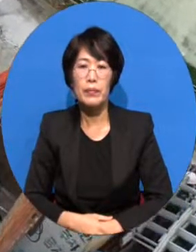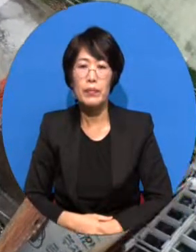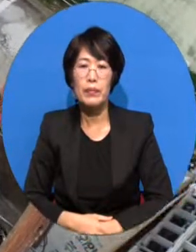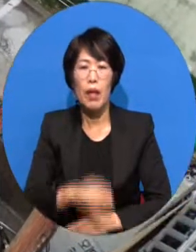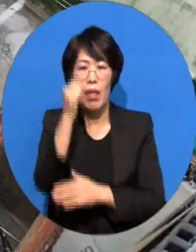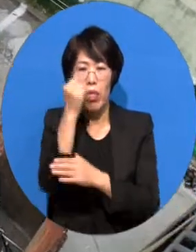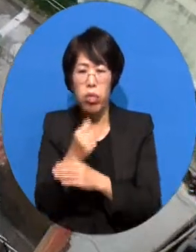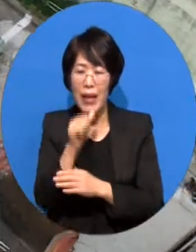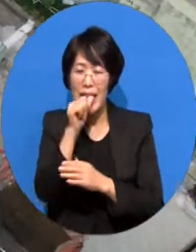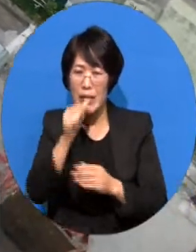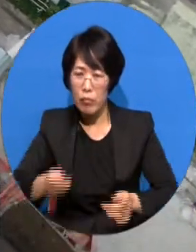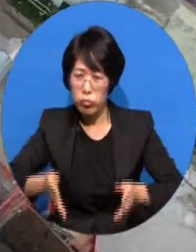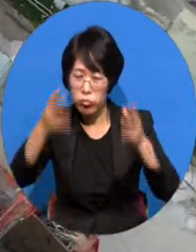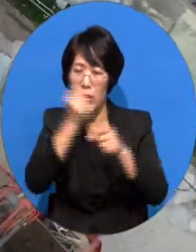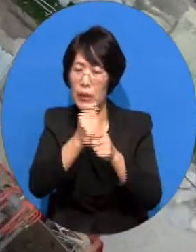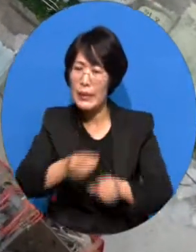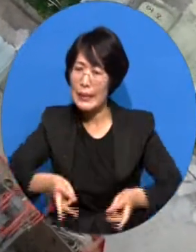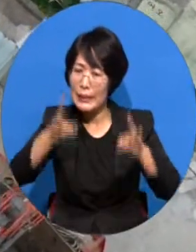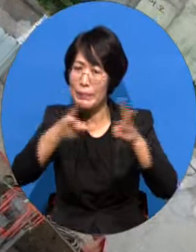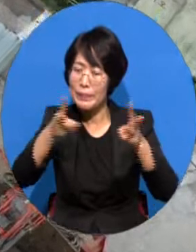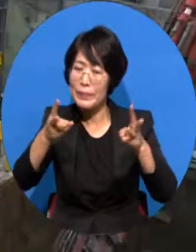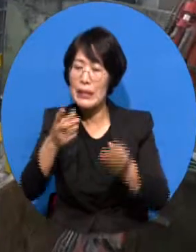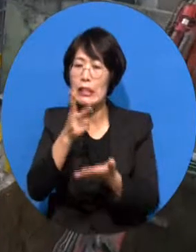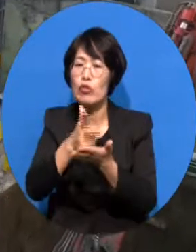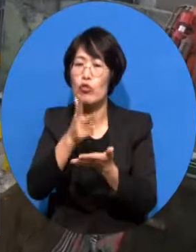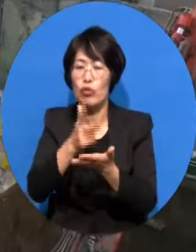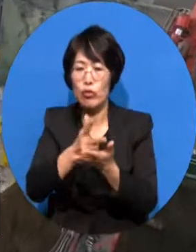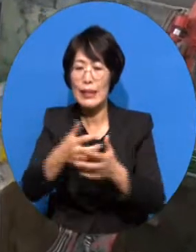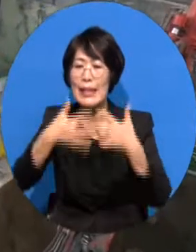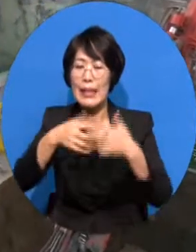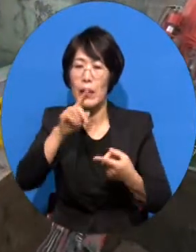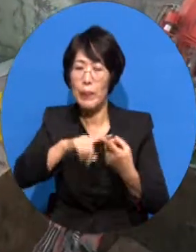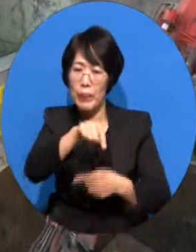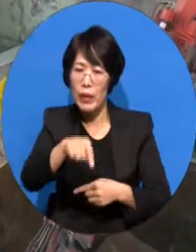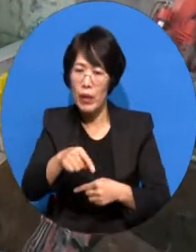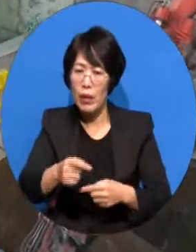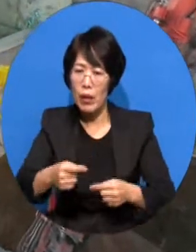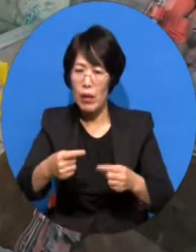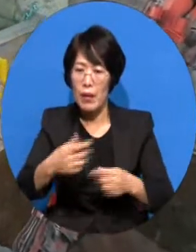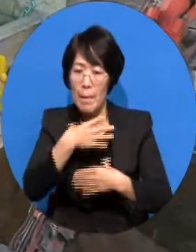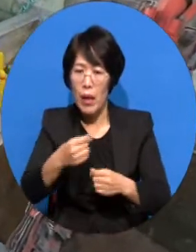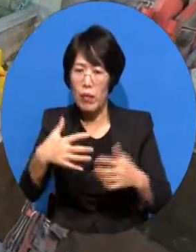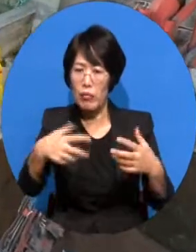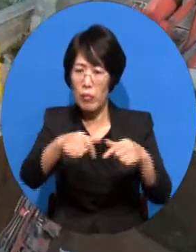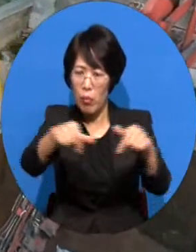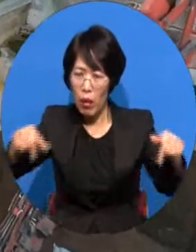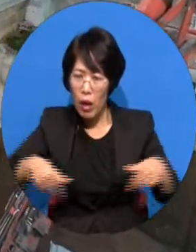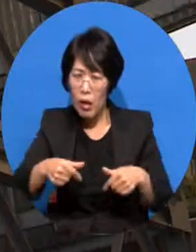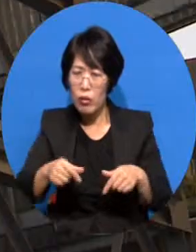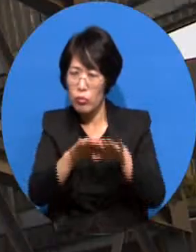낡은 철골 구조로 만들어진 3층 높이 주차타워 기계장치 안전난간 이나 수평 지지대 등 안전장치 하나